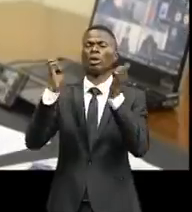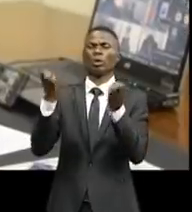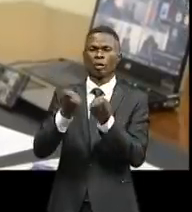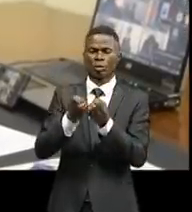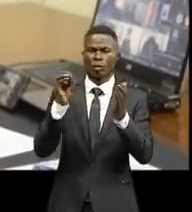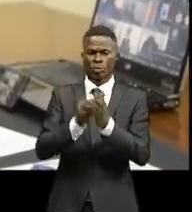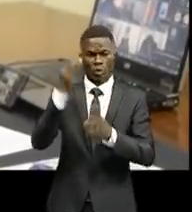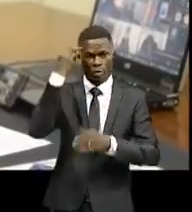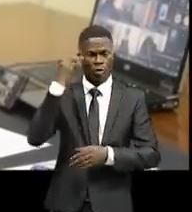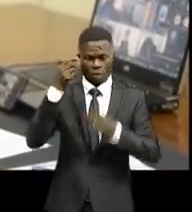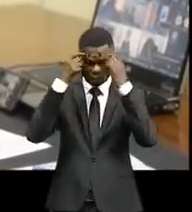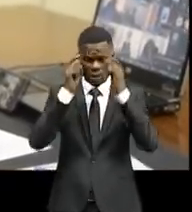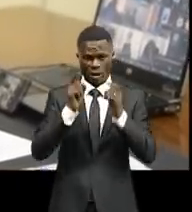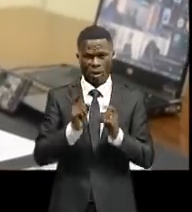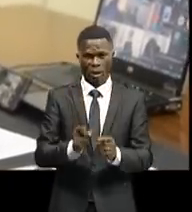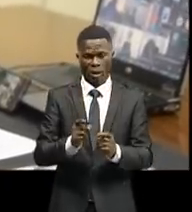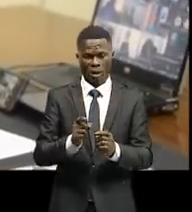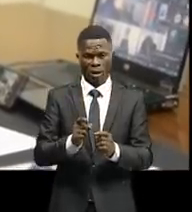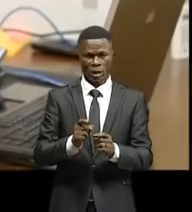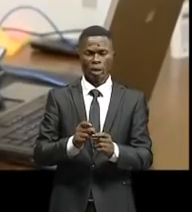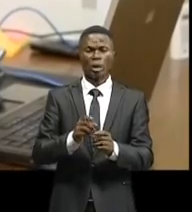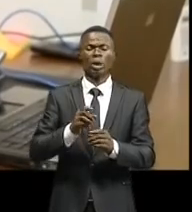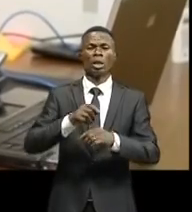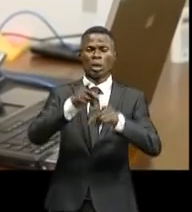a également décidé de l'audit du